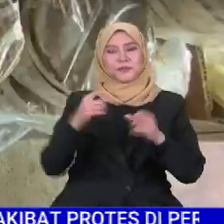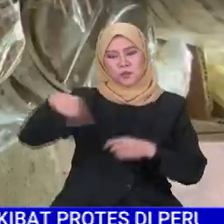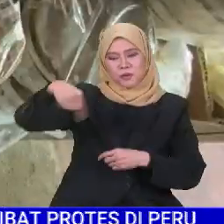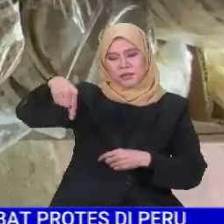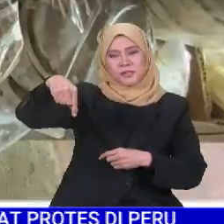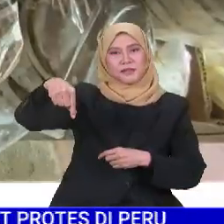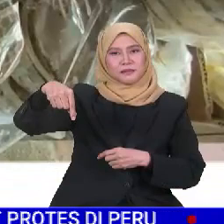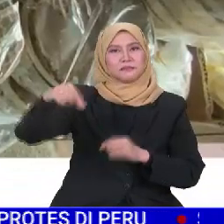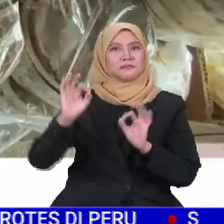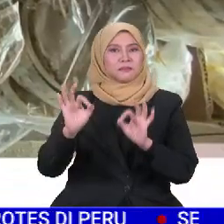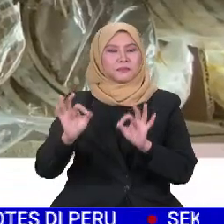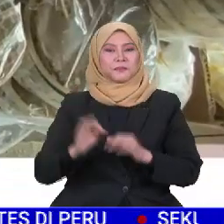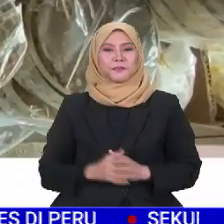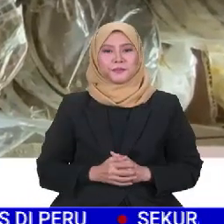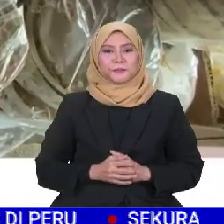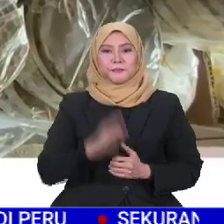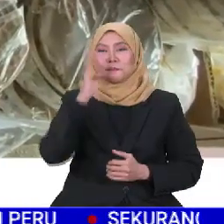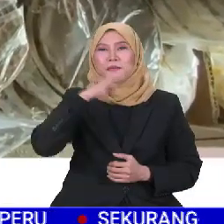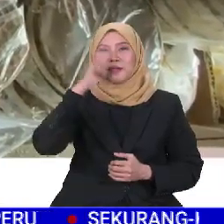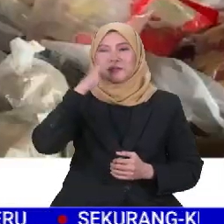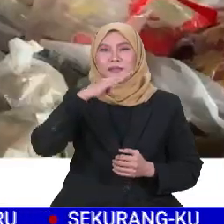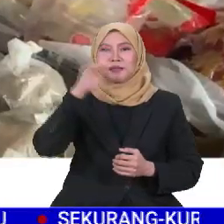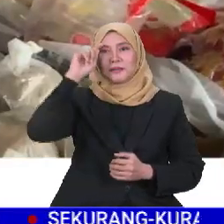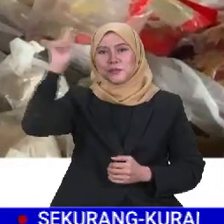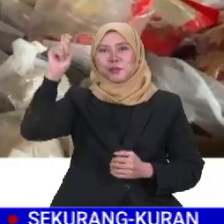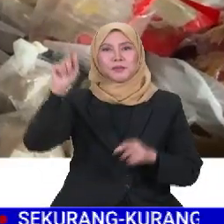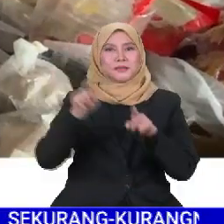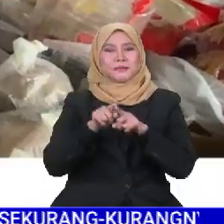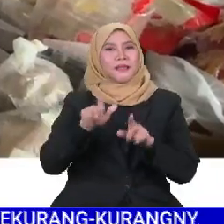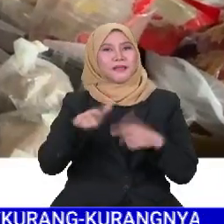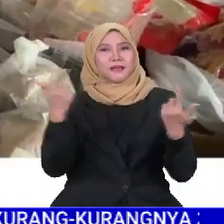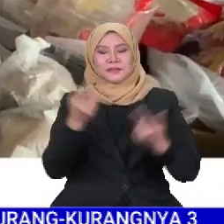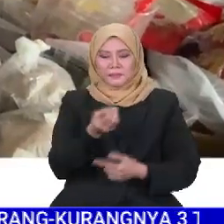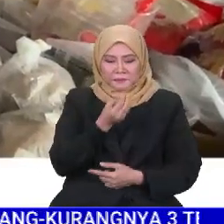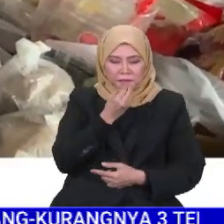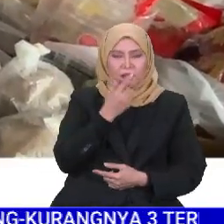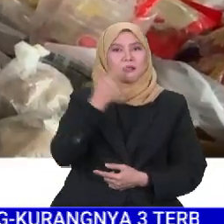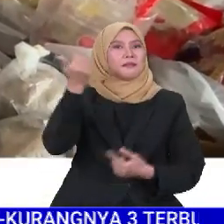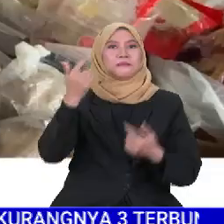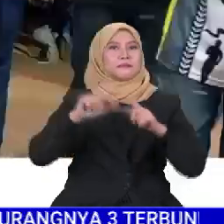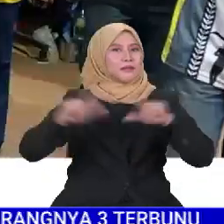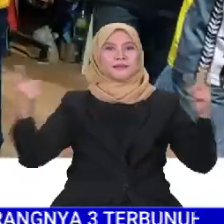dia bersih. Belacan Terengganu ni dia standing dengan dia lain pada negeri-negeri lain.